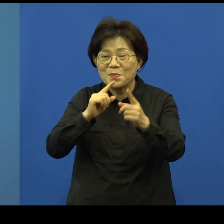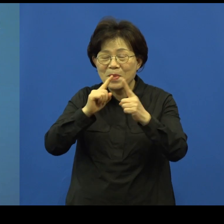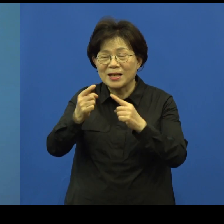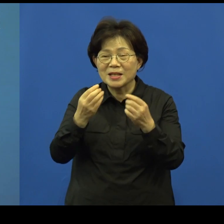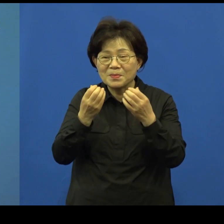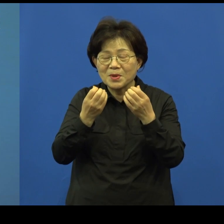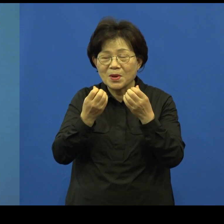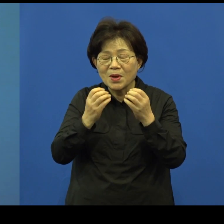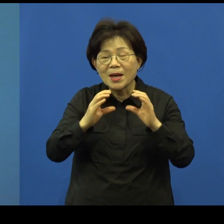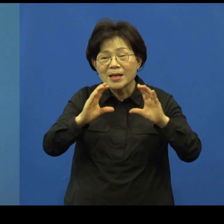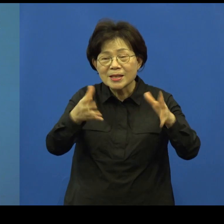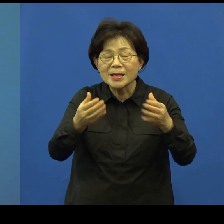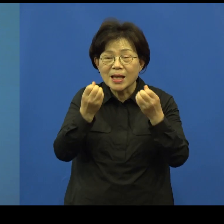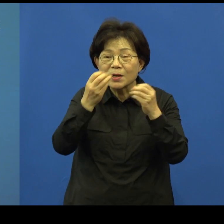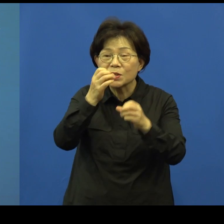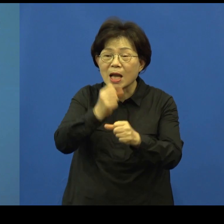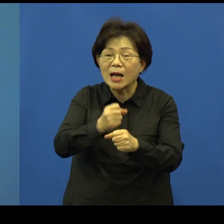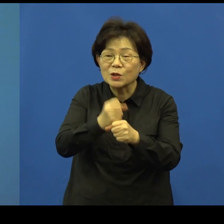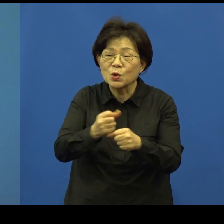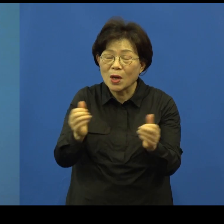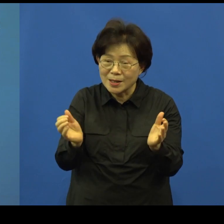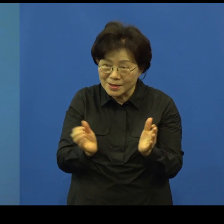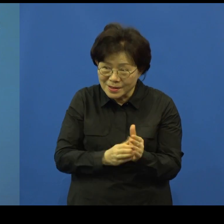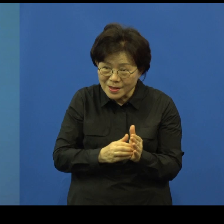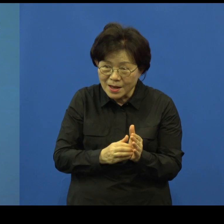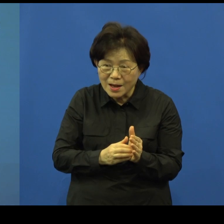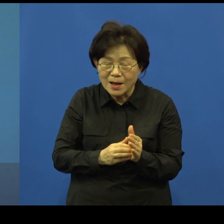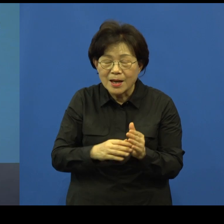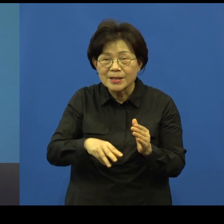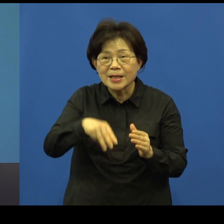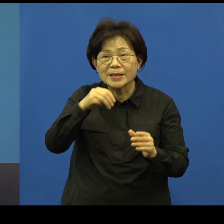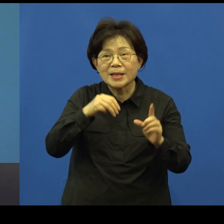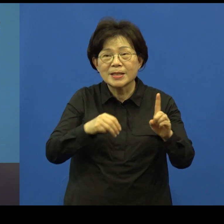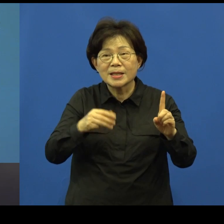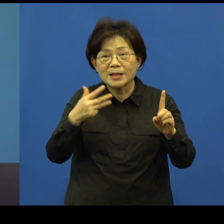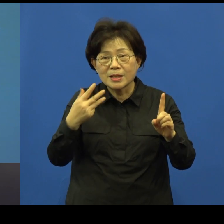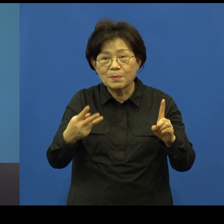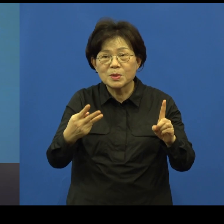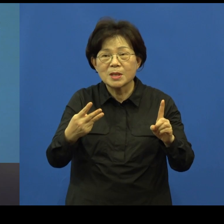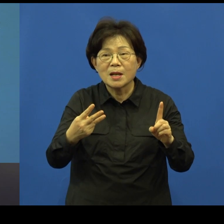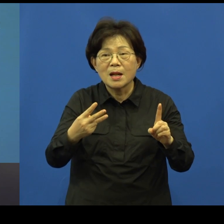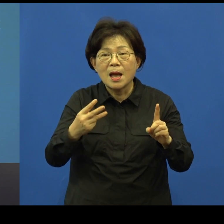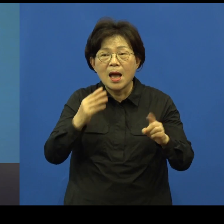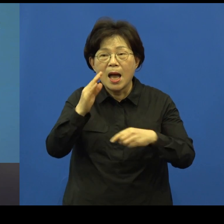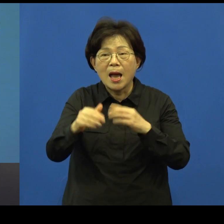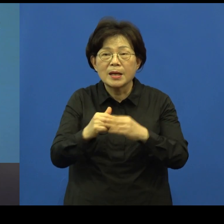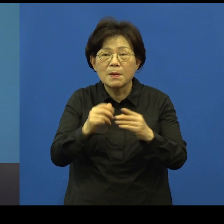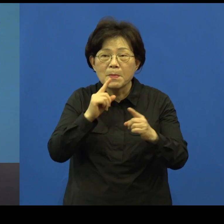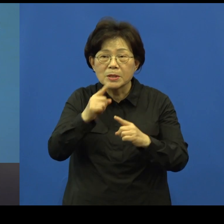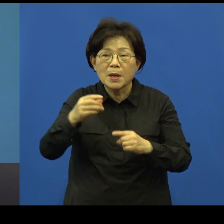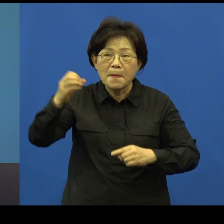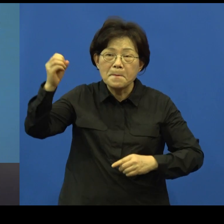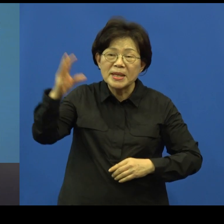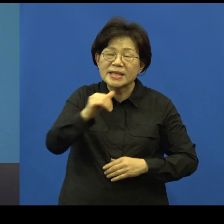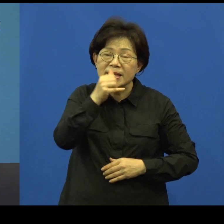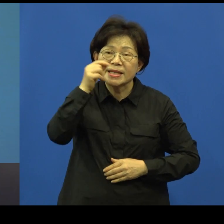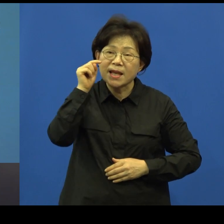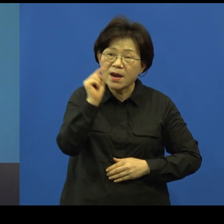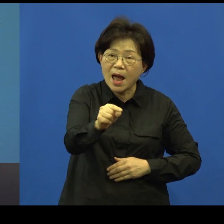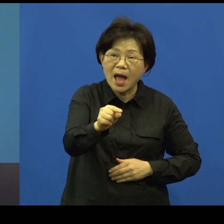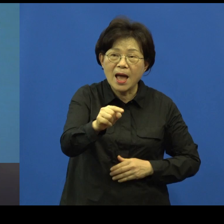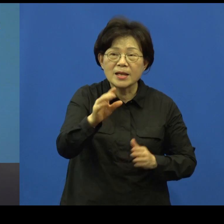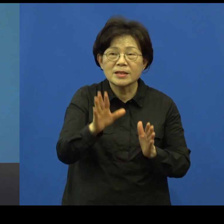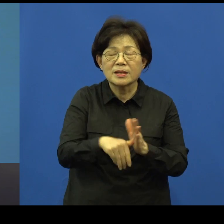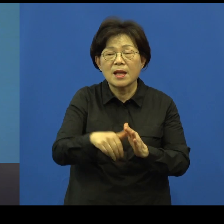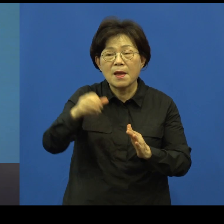세상을 창조하셨다. 창세기 1장 3절에 하나님이 이르시되 빛이 있으라 하시니,